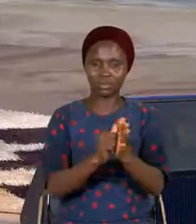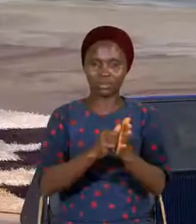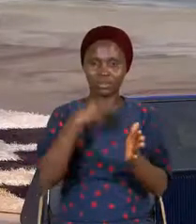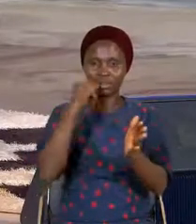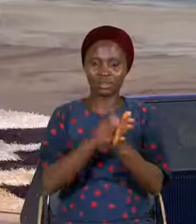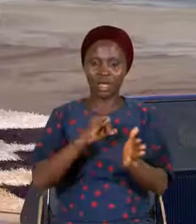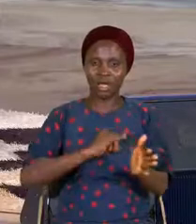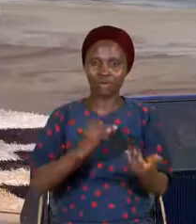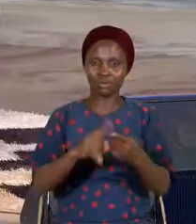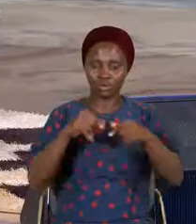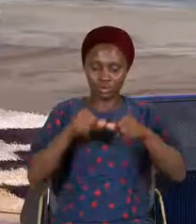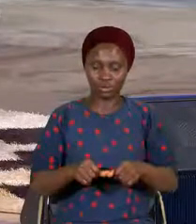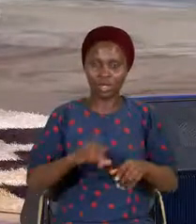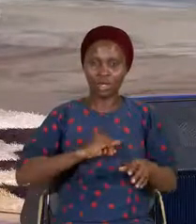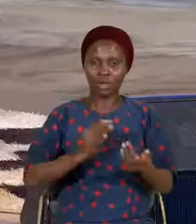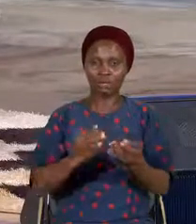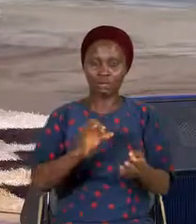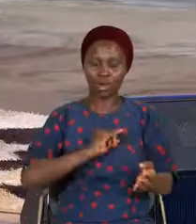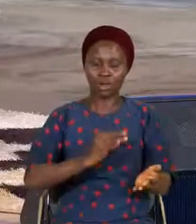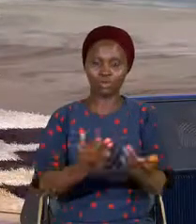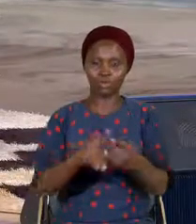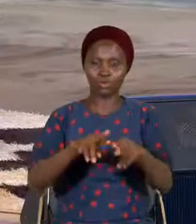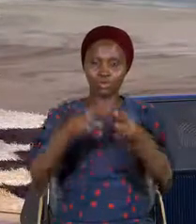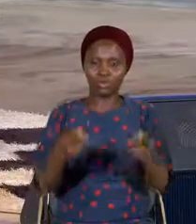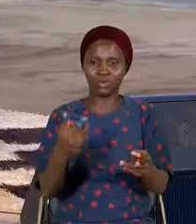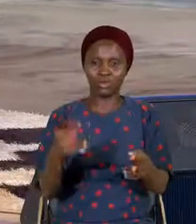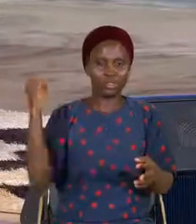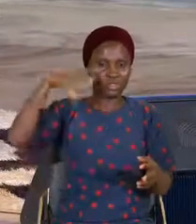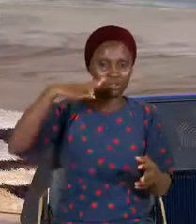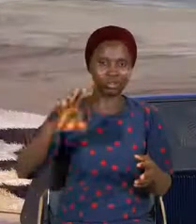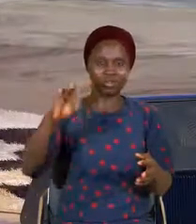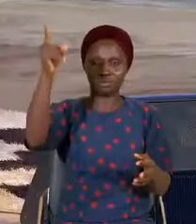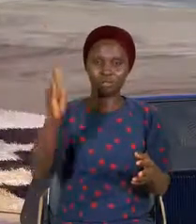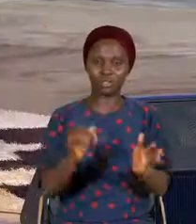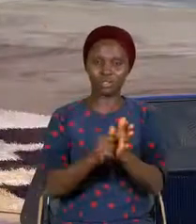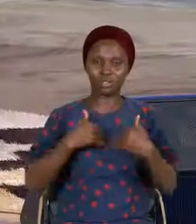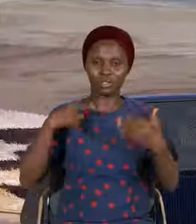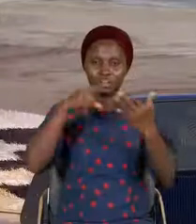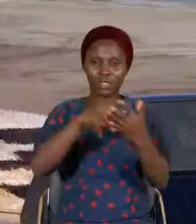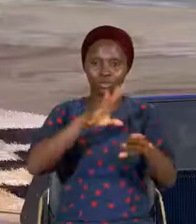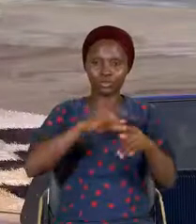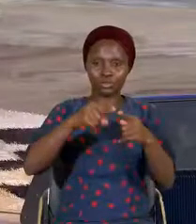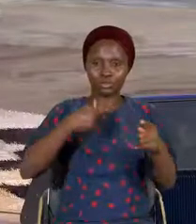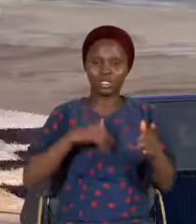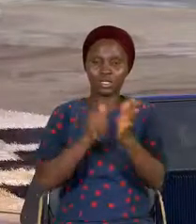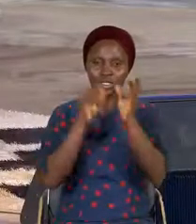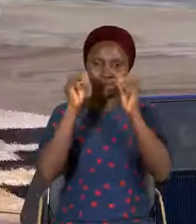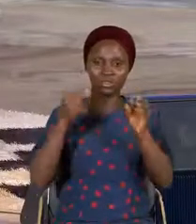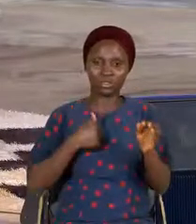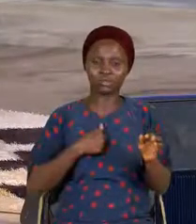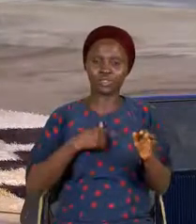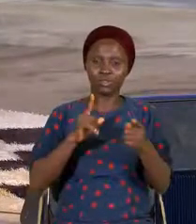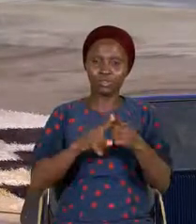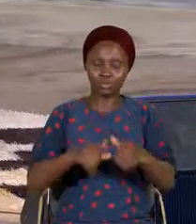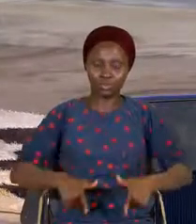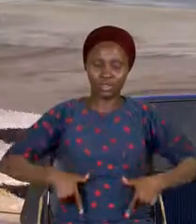je dois révéler la grâce de Dieu qui a été manifestée à moi. Et cette grâce, laquelle grâce m'enseigne à